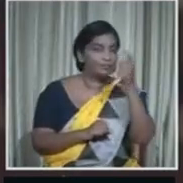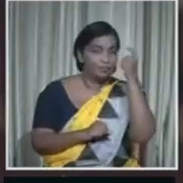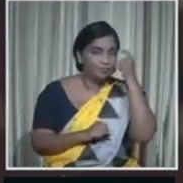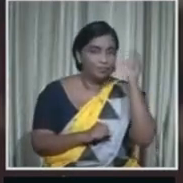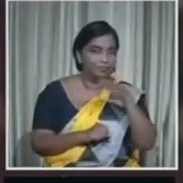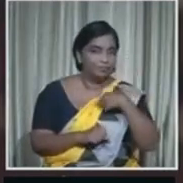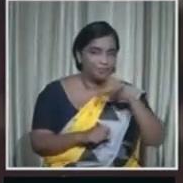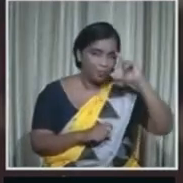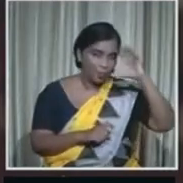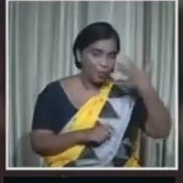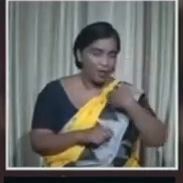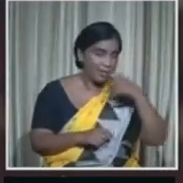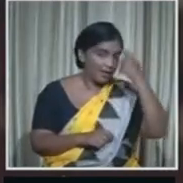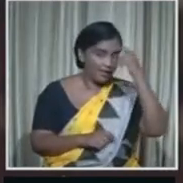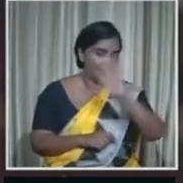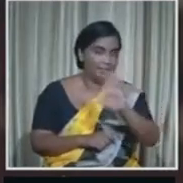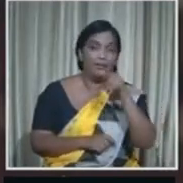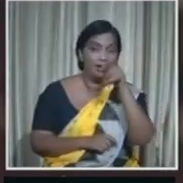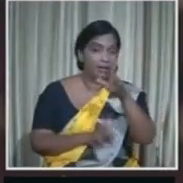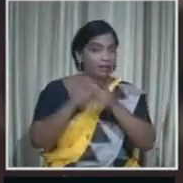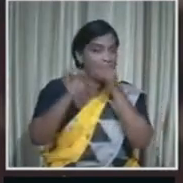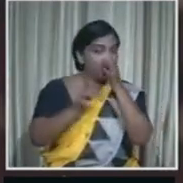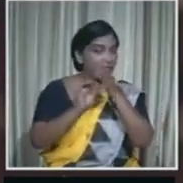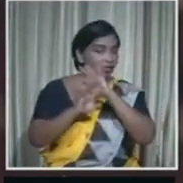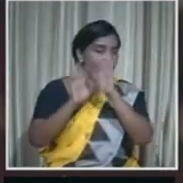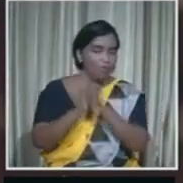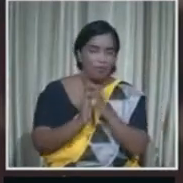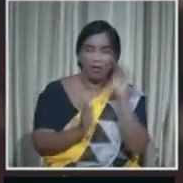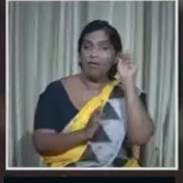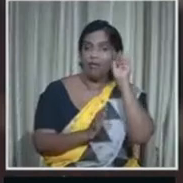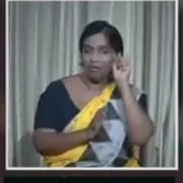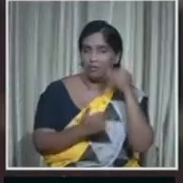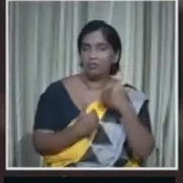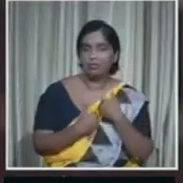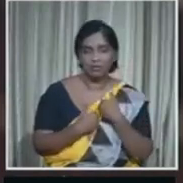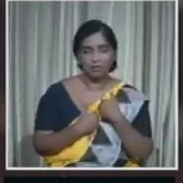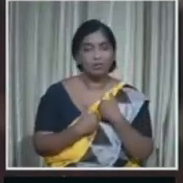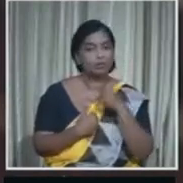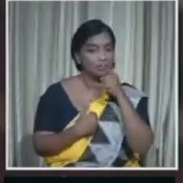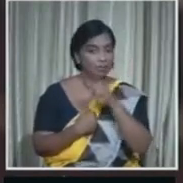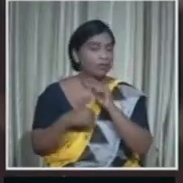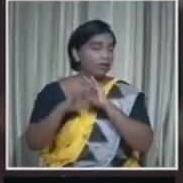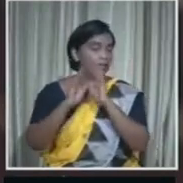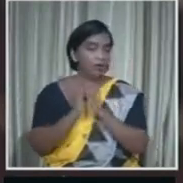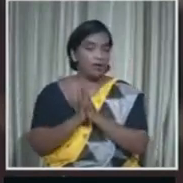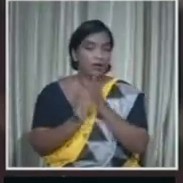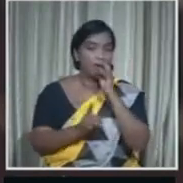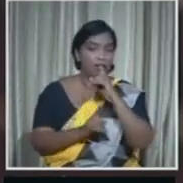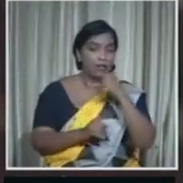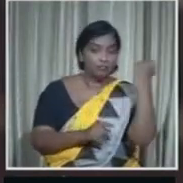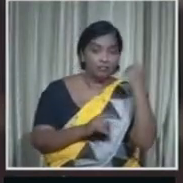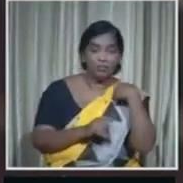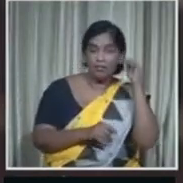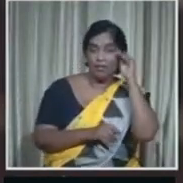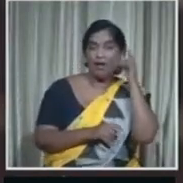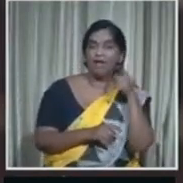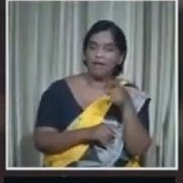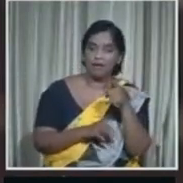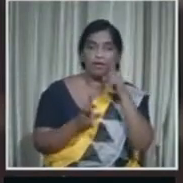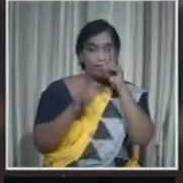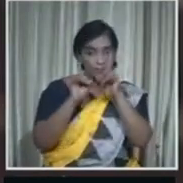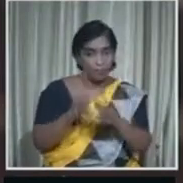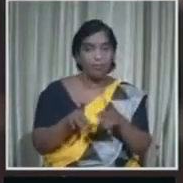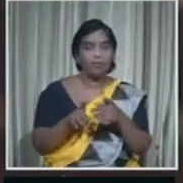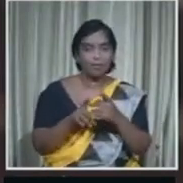අපි මෝඩයෝ කියලා. ඔබතුමාගේ ඔය කතන්දර ඔක්කොම හොඳට අහගෙන ඉන්න අය. ඔබතුමාලගේ ඔය කතන්දර වලට අහු වෙන අය ඇති. එහෙම අහු වෙච්ච අය